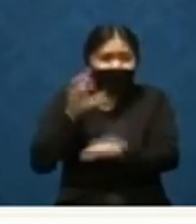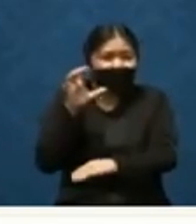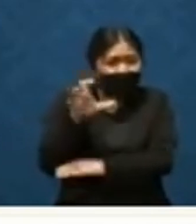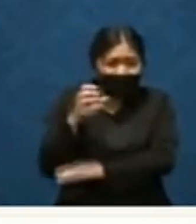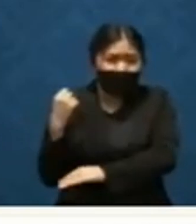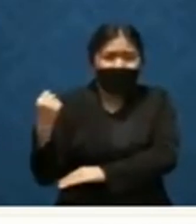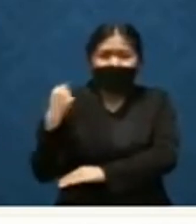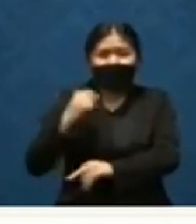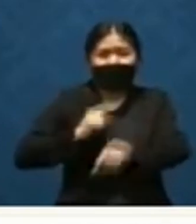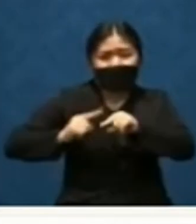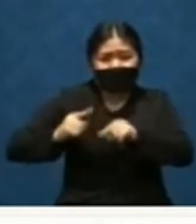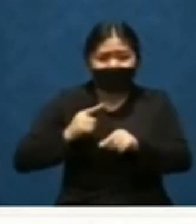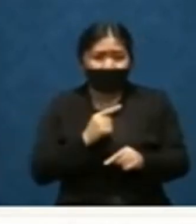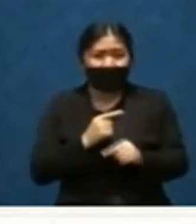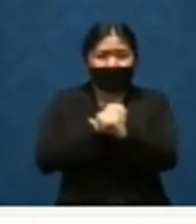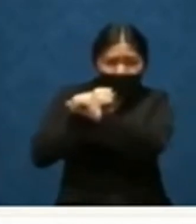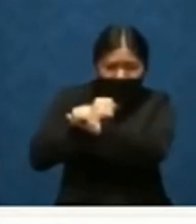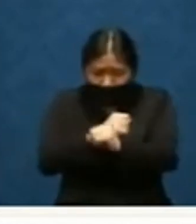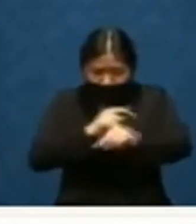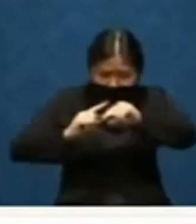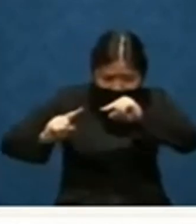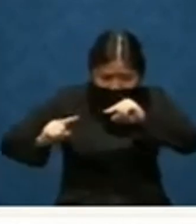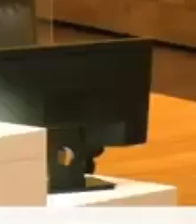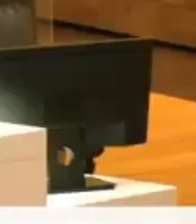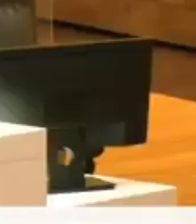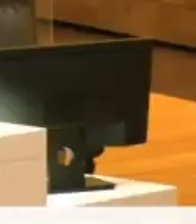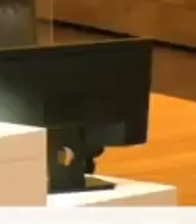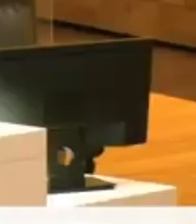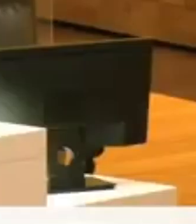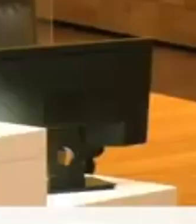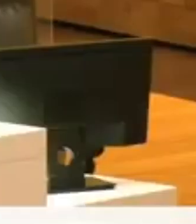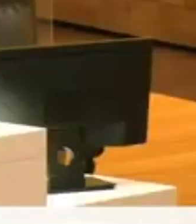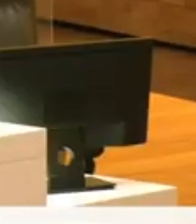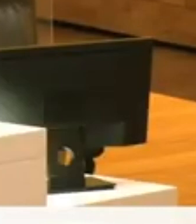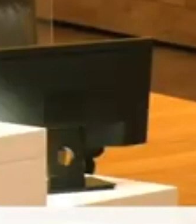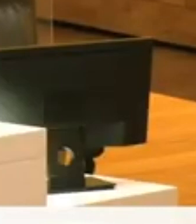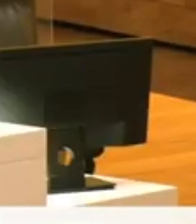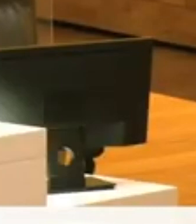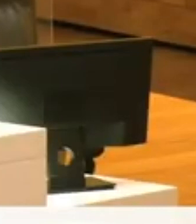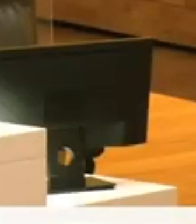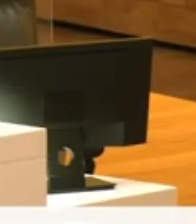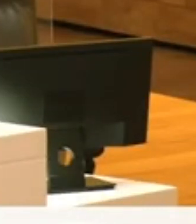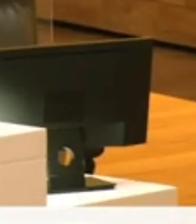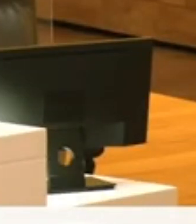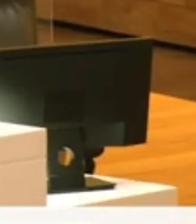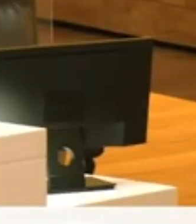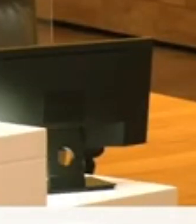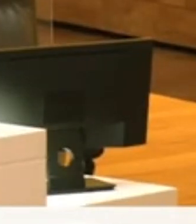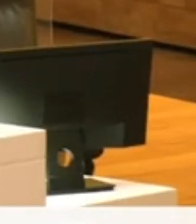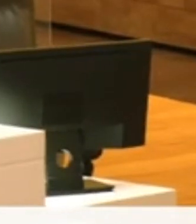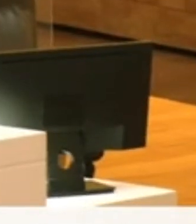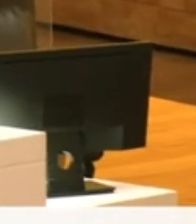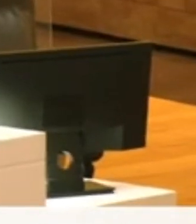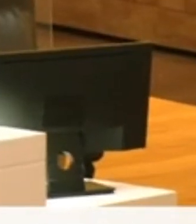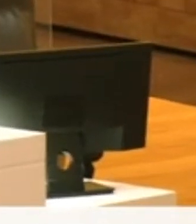ฟังรังสิมันต์โรมอภิปรายพาดพิงเหมือนการเช่าตึกที่ทำการรวมไทยสร้างชาติจากสว.ทรงเอที่เกี่ยวข้องกับการ